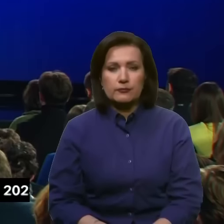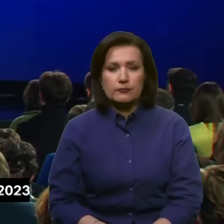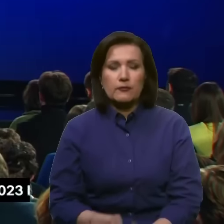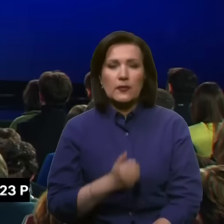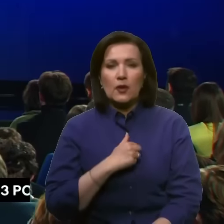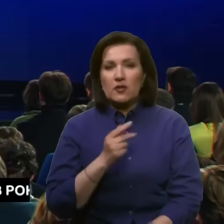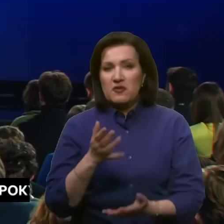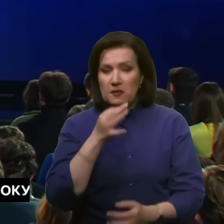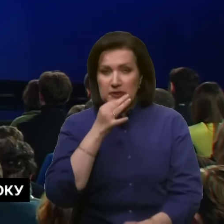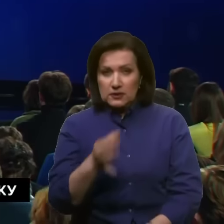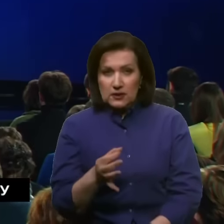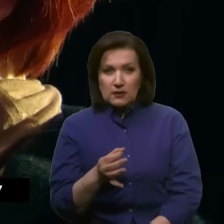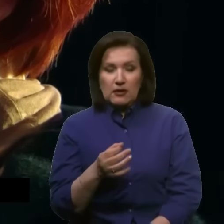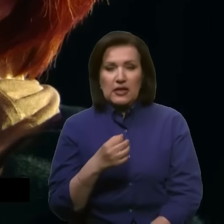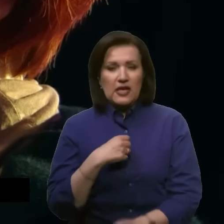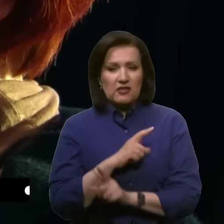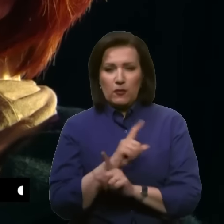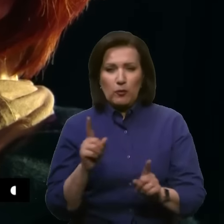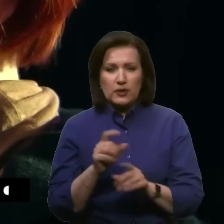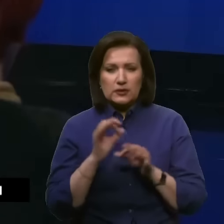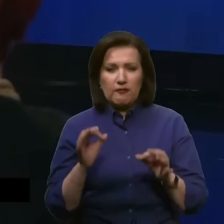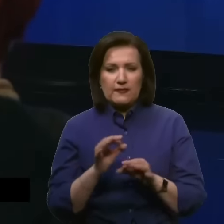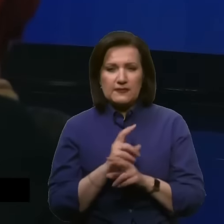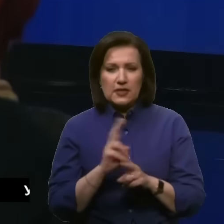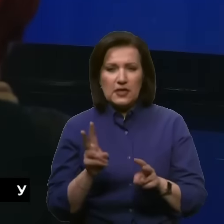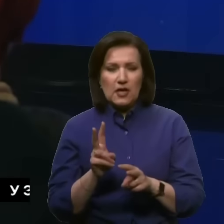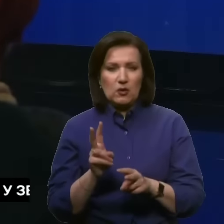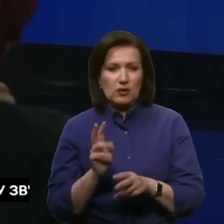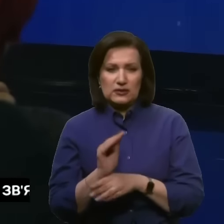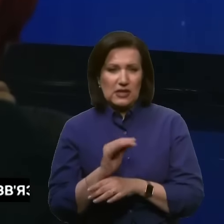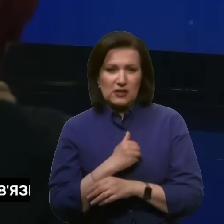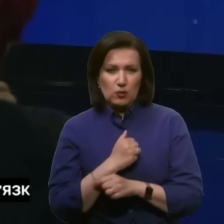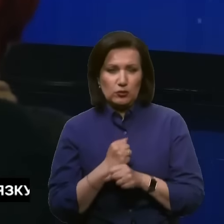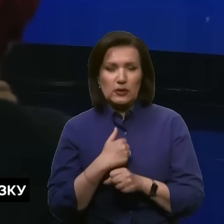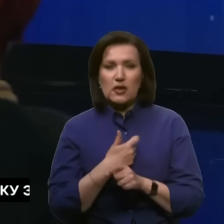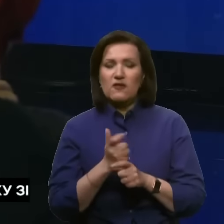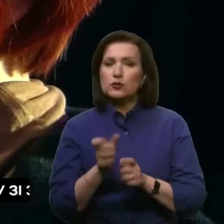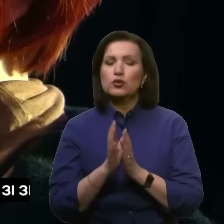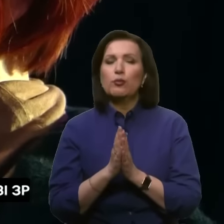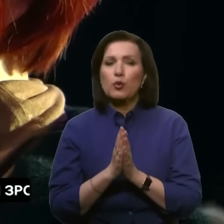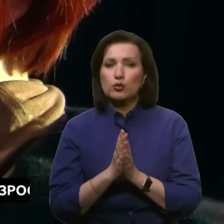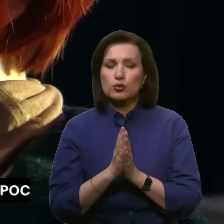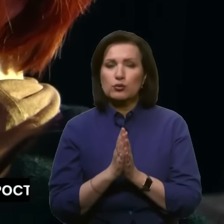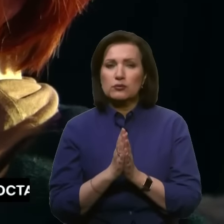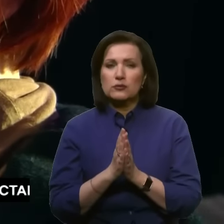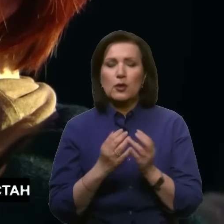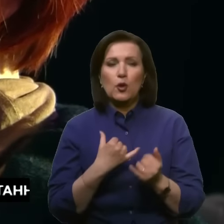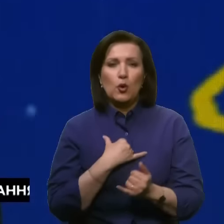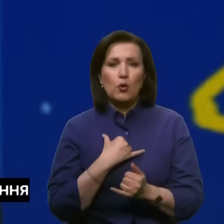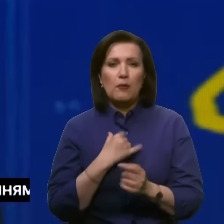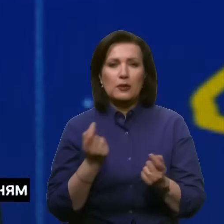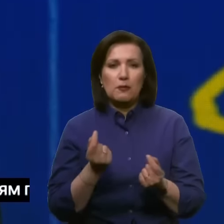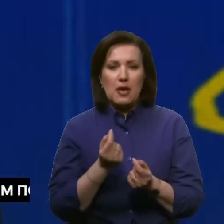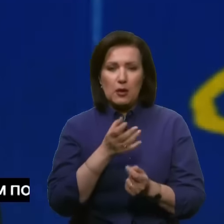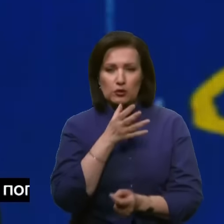Я хотів би вам сказати, я ні в коєму разі нічого, ніякі закиди вам не хочу робити. Я дуже вас прошу, у мене